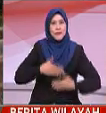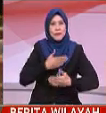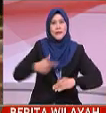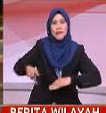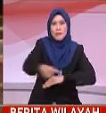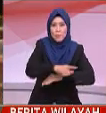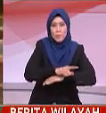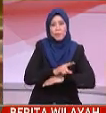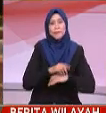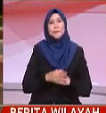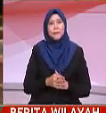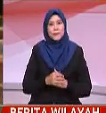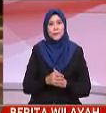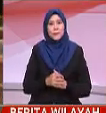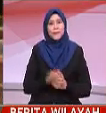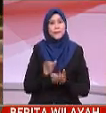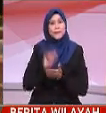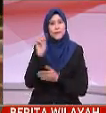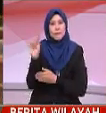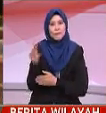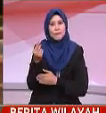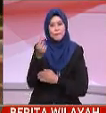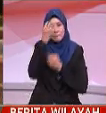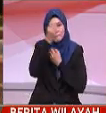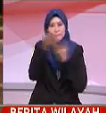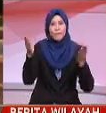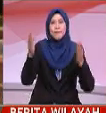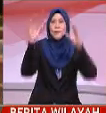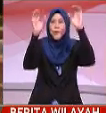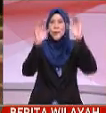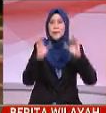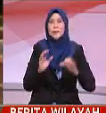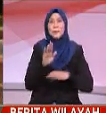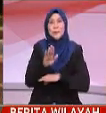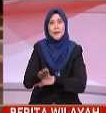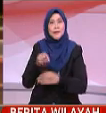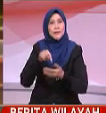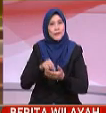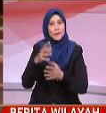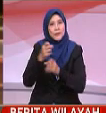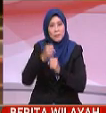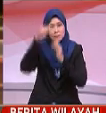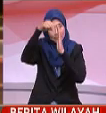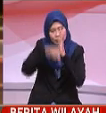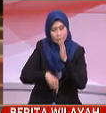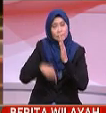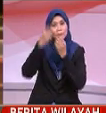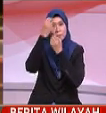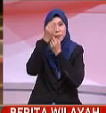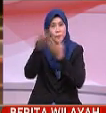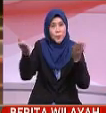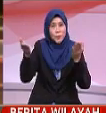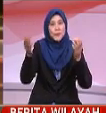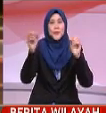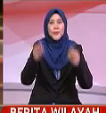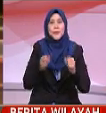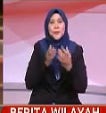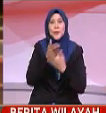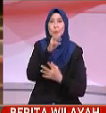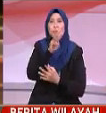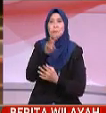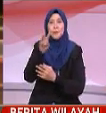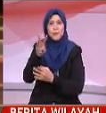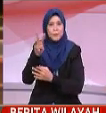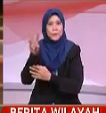laut. Baik, ini sahaja ramalan cuaca yang dapat saya kongsikan pada petang ini. Untuk mendapatkan maklumat cuaca yang lebih terperinci, anda boleh layari laman sesawang kami